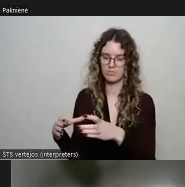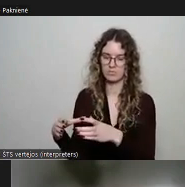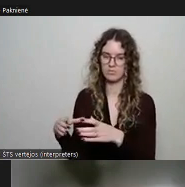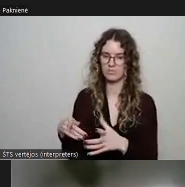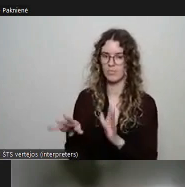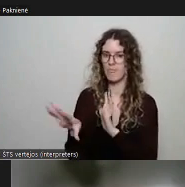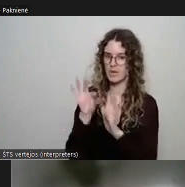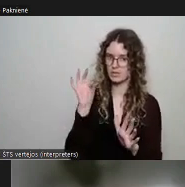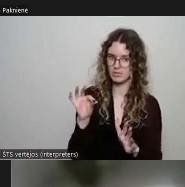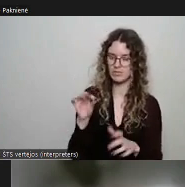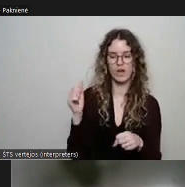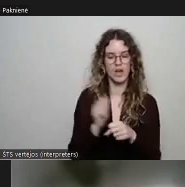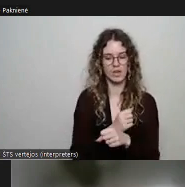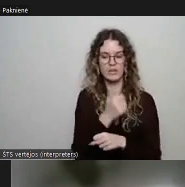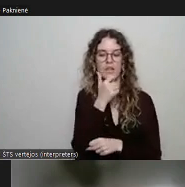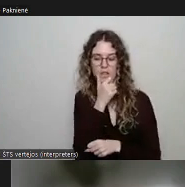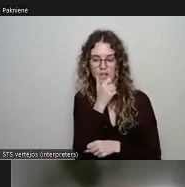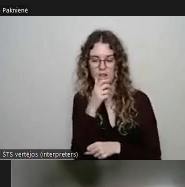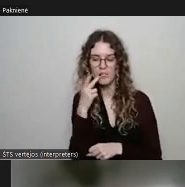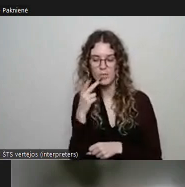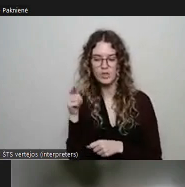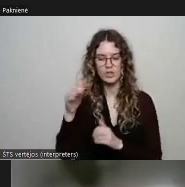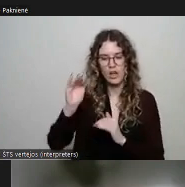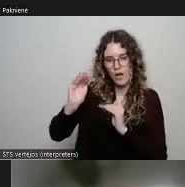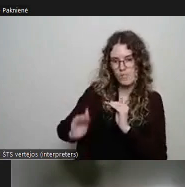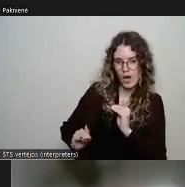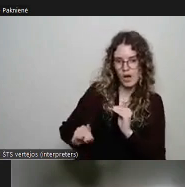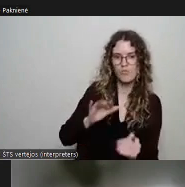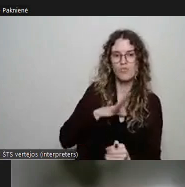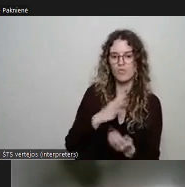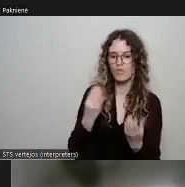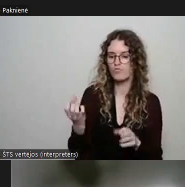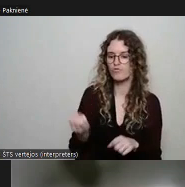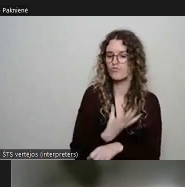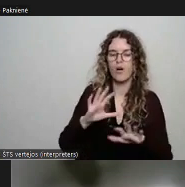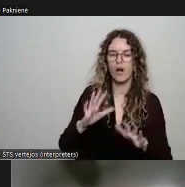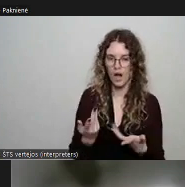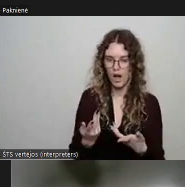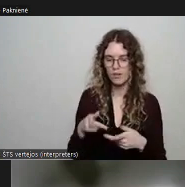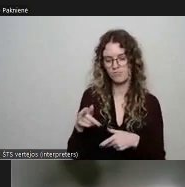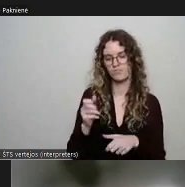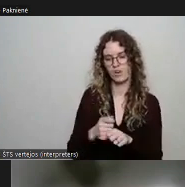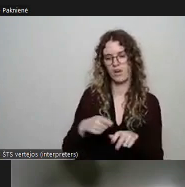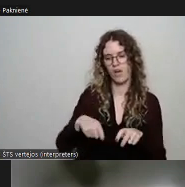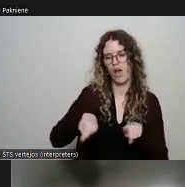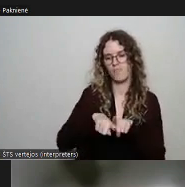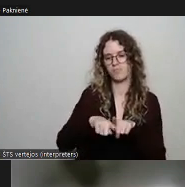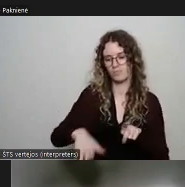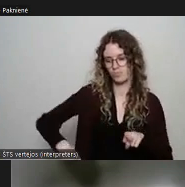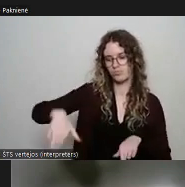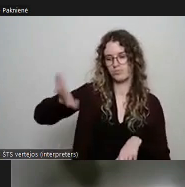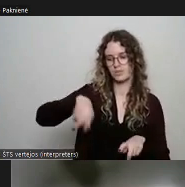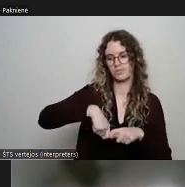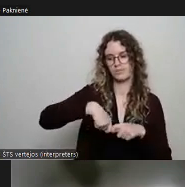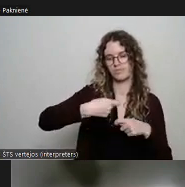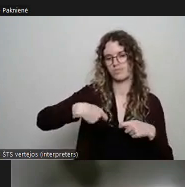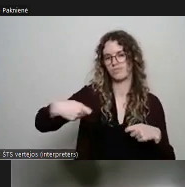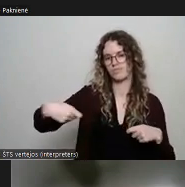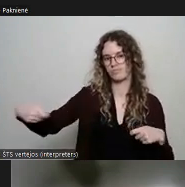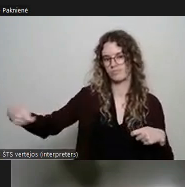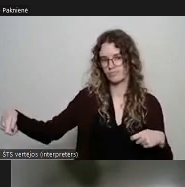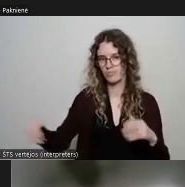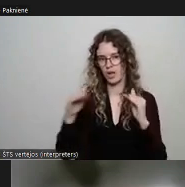jis išmoko aukštesnėse, žemesnėse klasėse ir turi būti tesinys, augimas, tam tikri ten